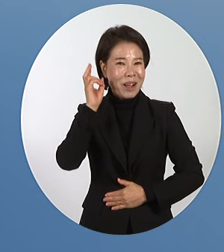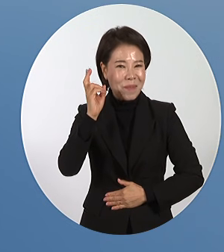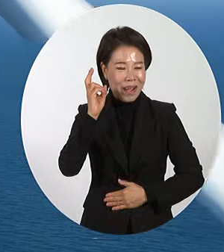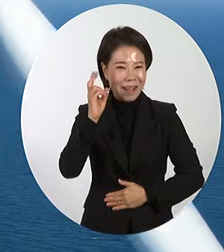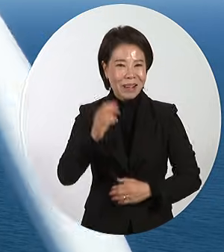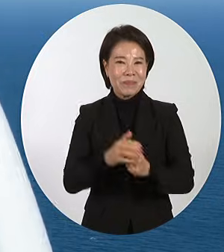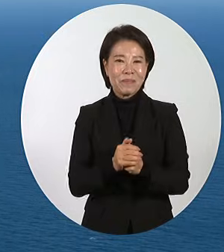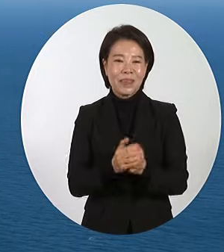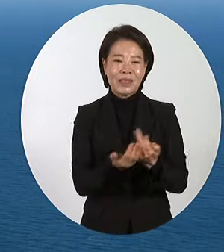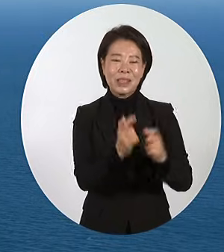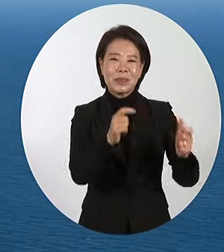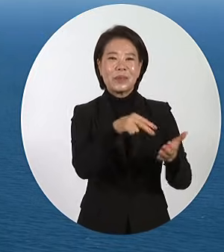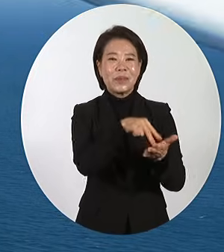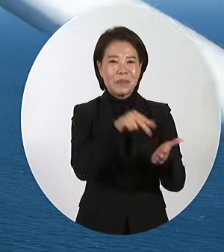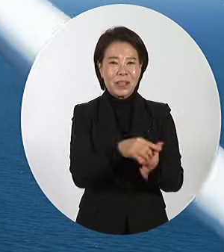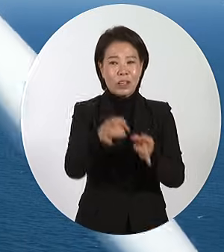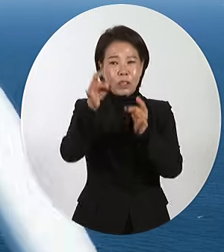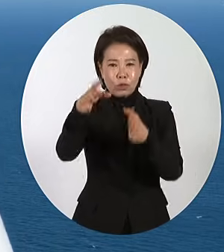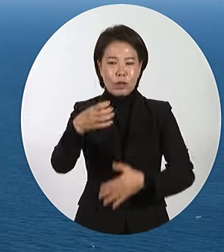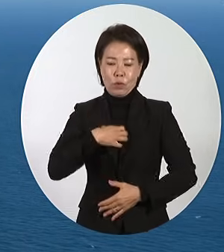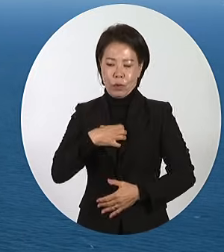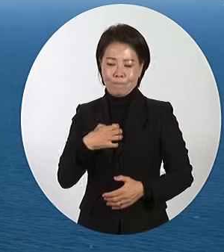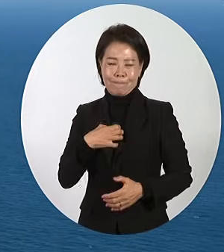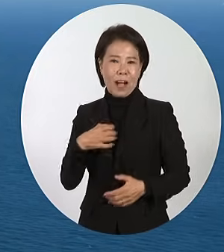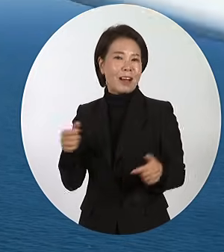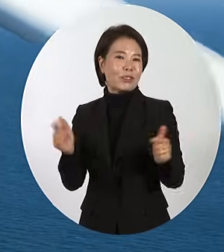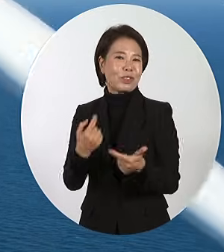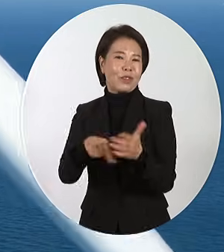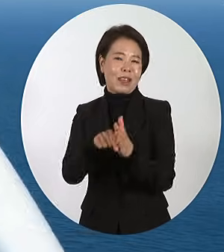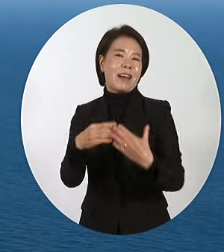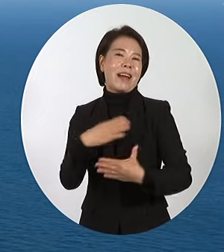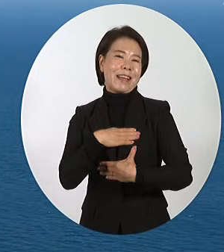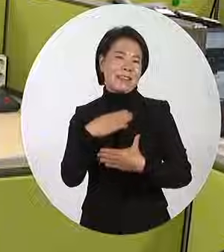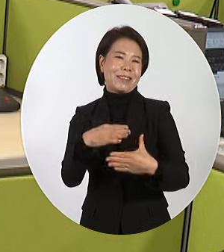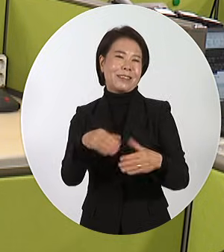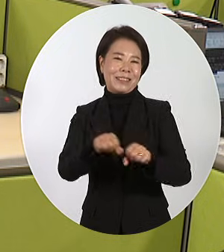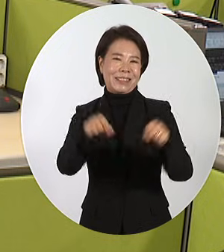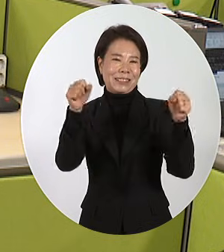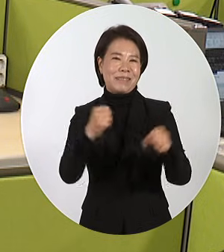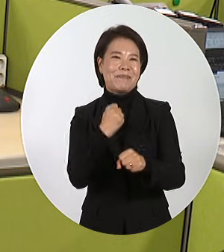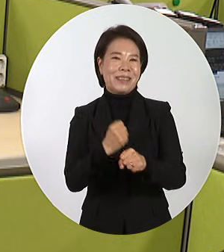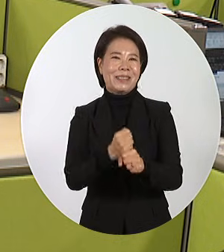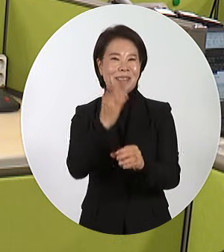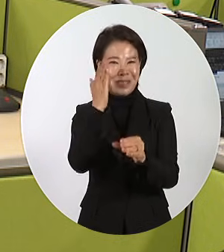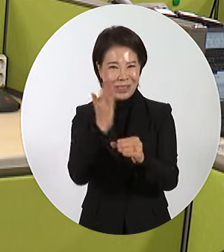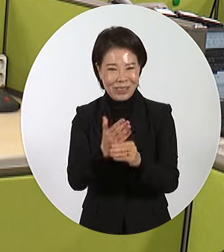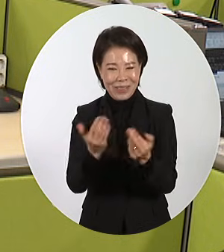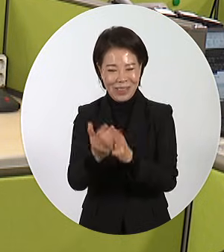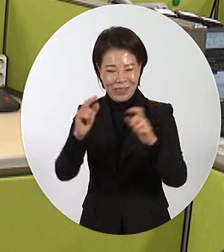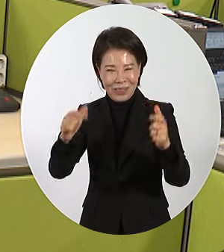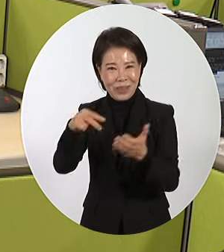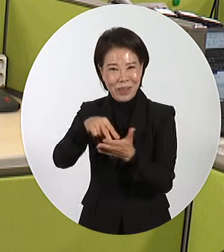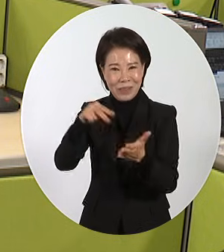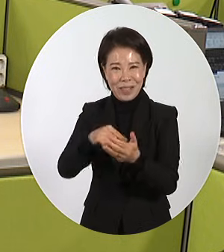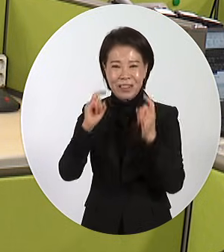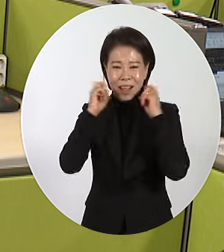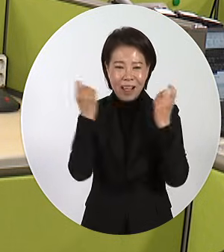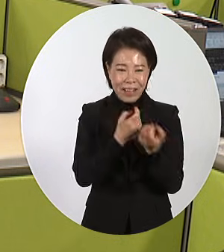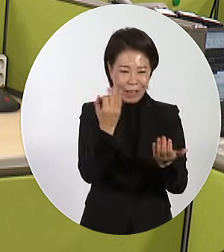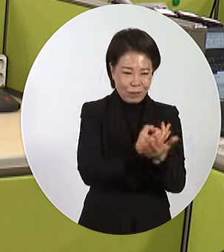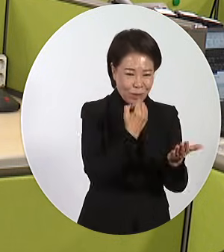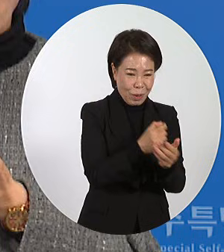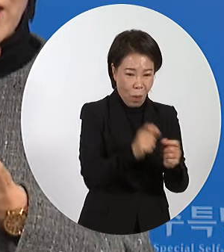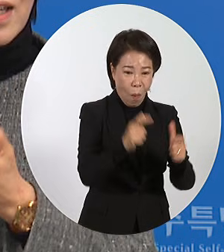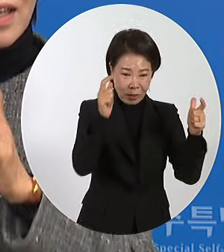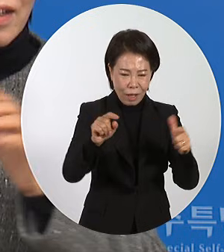전망되는데요. 제주도는 투자 위험을 줄이기 위한 안전장치도 마련합니다. 제주도는 개인 수익